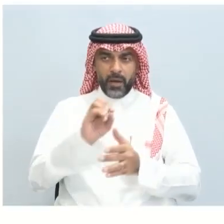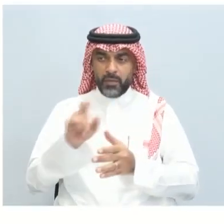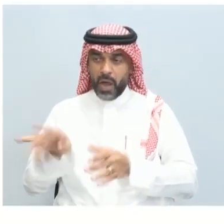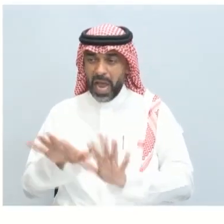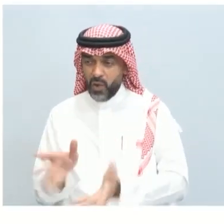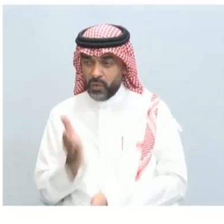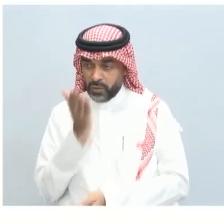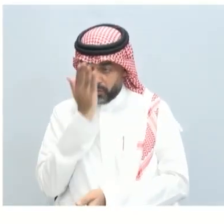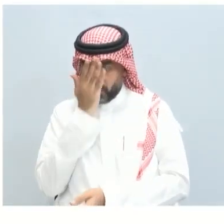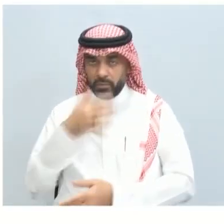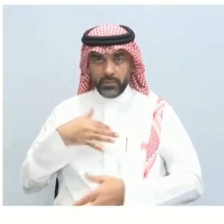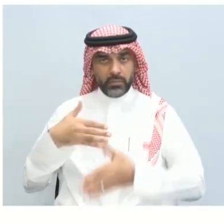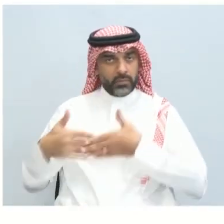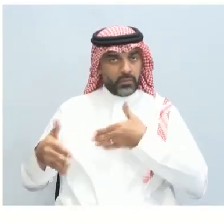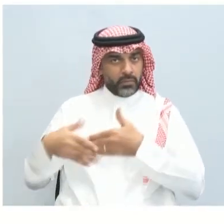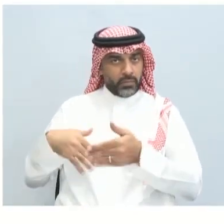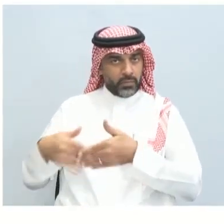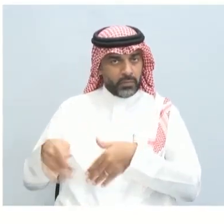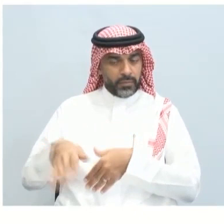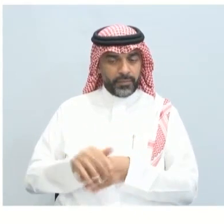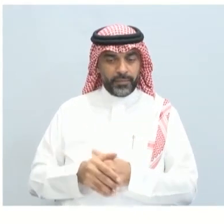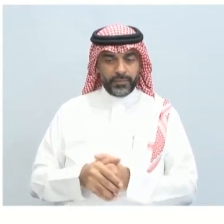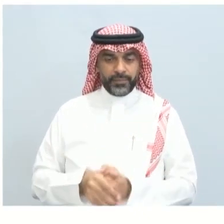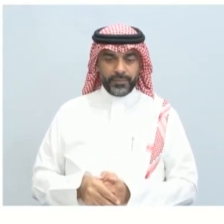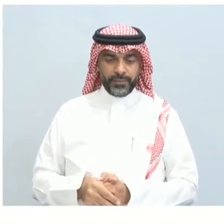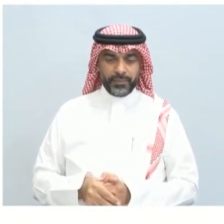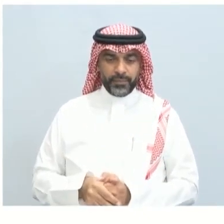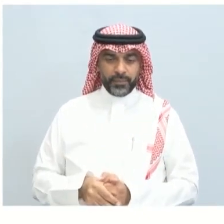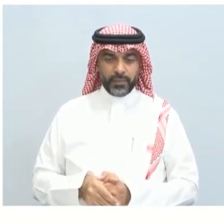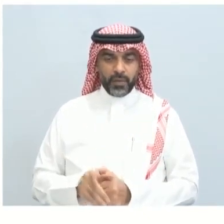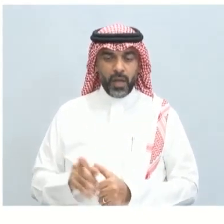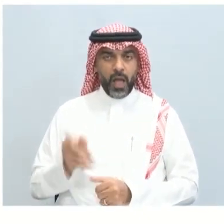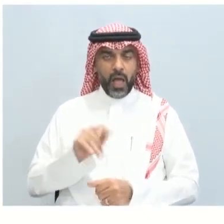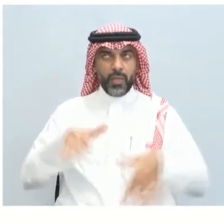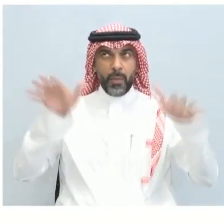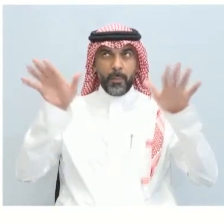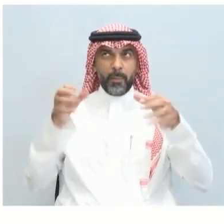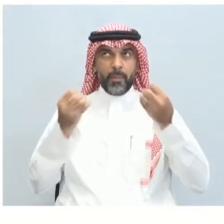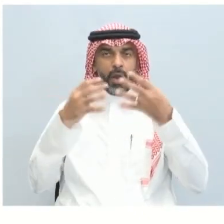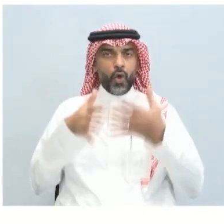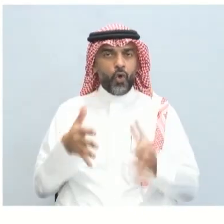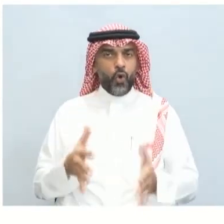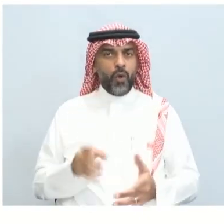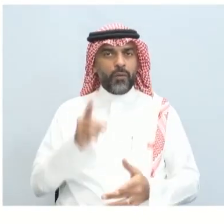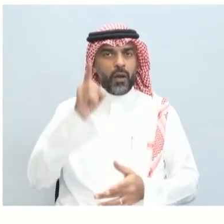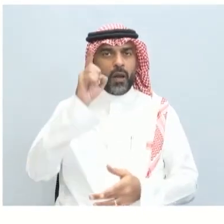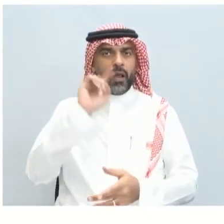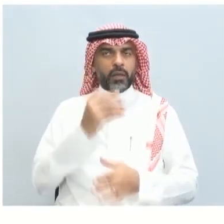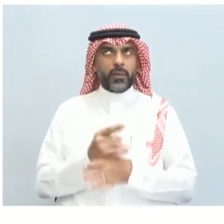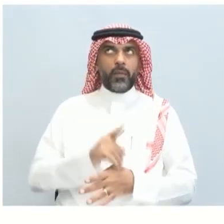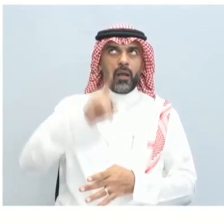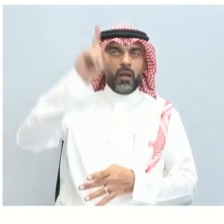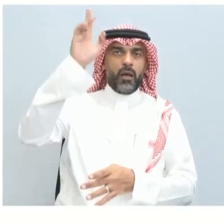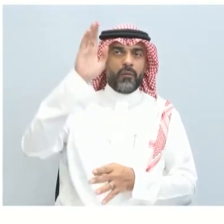فزع الملائكه وضعفهم امام قوه الله عز وجل وعظمته